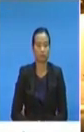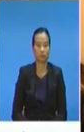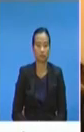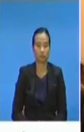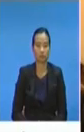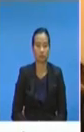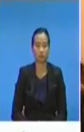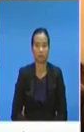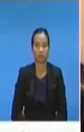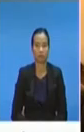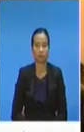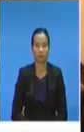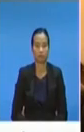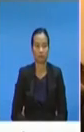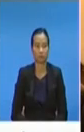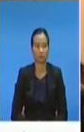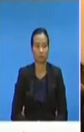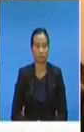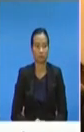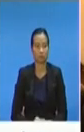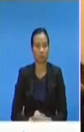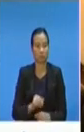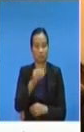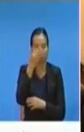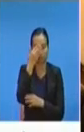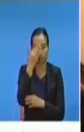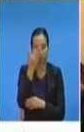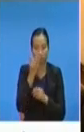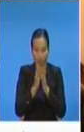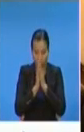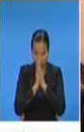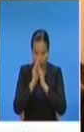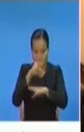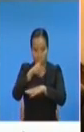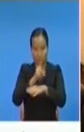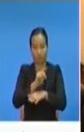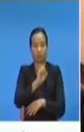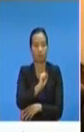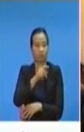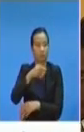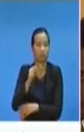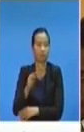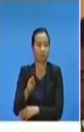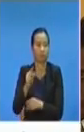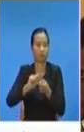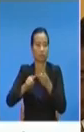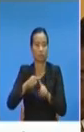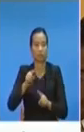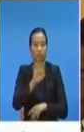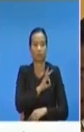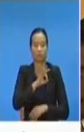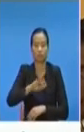ครับกราบเรียนท่านประธานสภาขับเคลื่อนการปฏิรูปประเทศและเพื่อนสมาชิกที่รักทุกท่าน